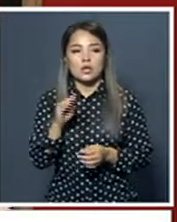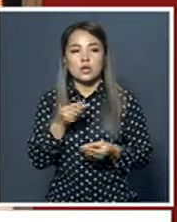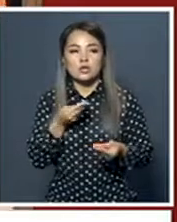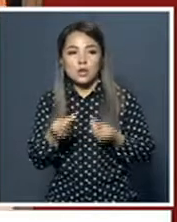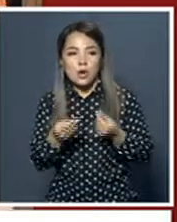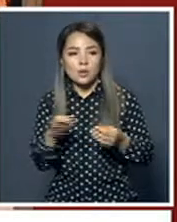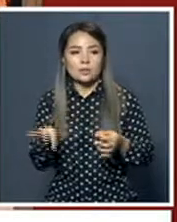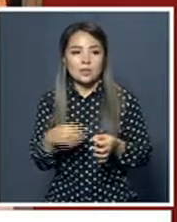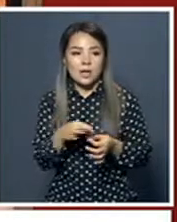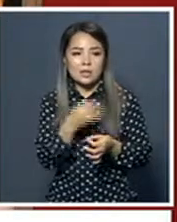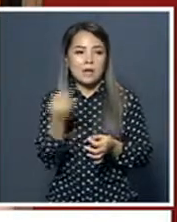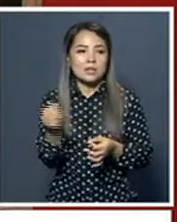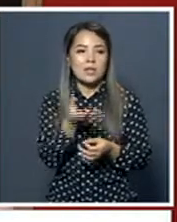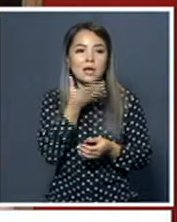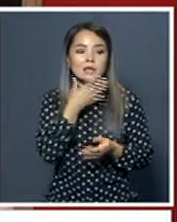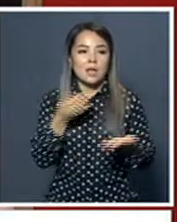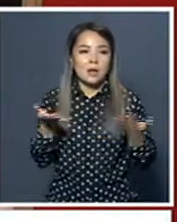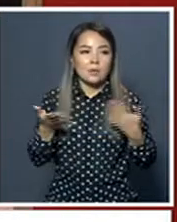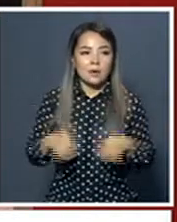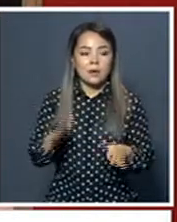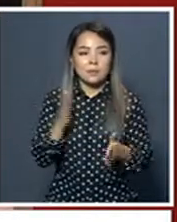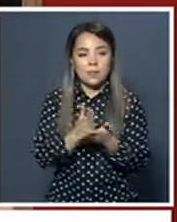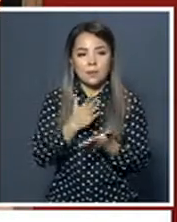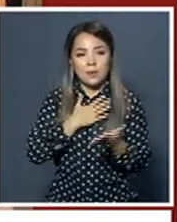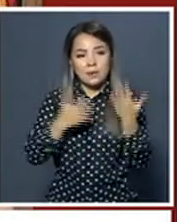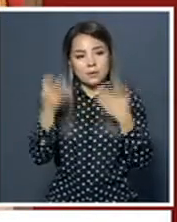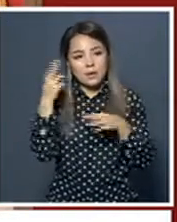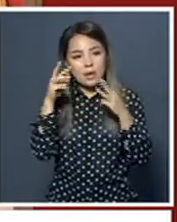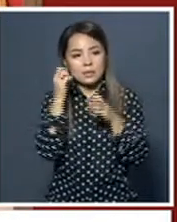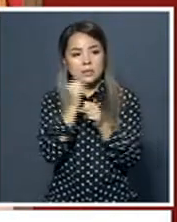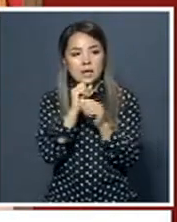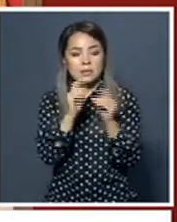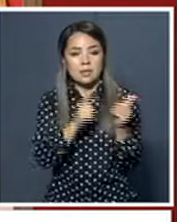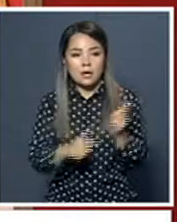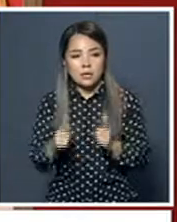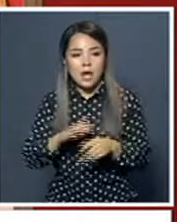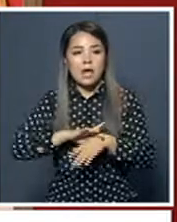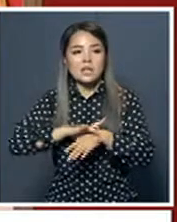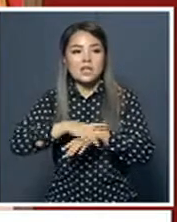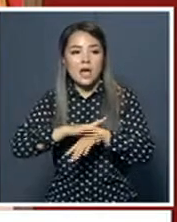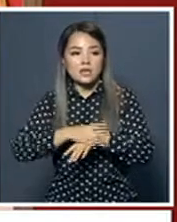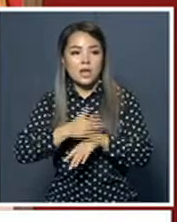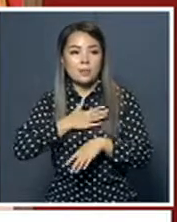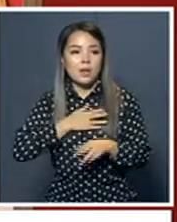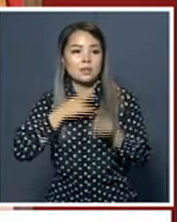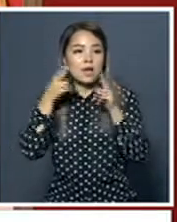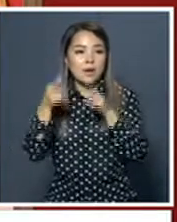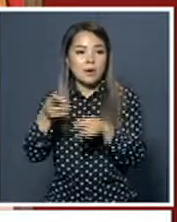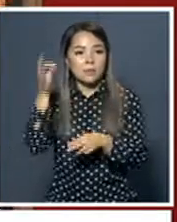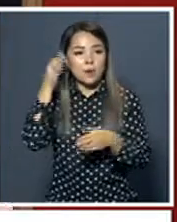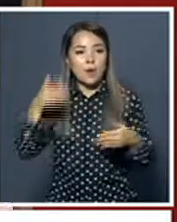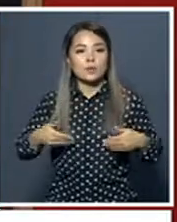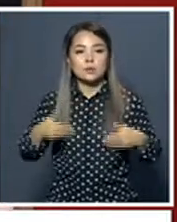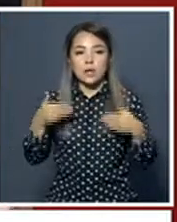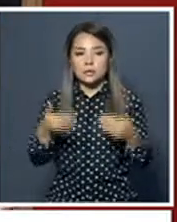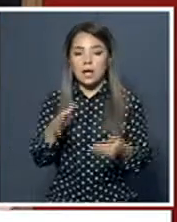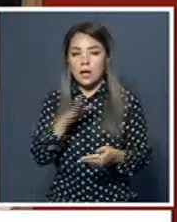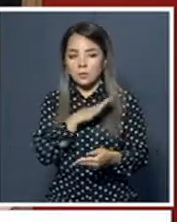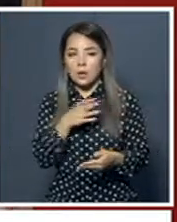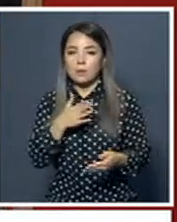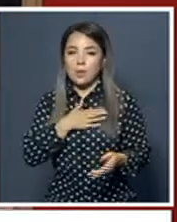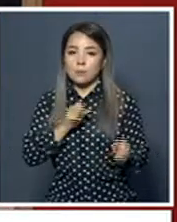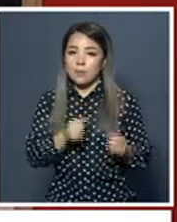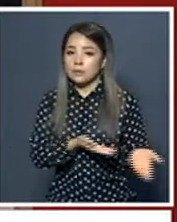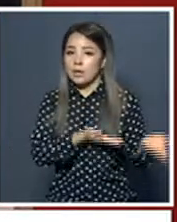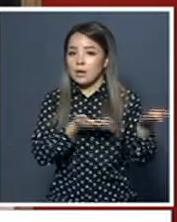осы коллекцияны негізінде Евразия Fashion Week-ке дайындаған. Осында біз Ташкентке болғанда осы неге ұсыныс болды, осында келе аласыз